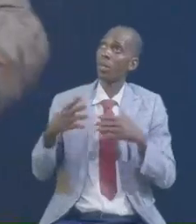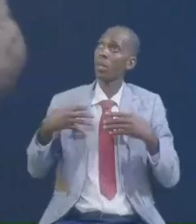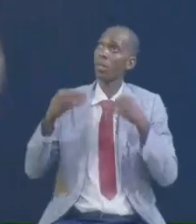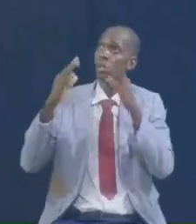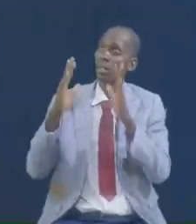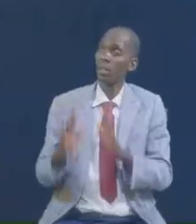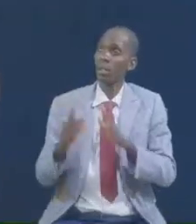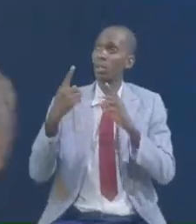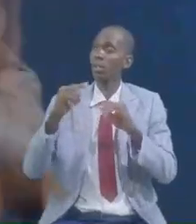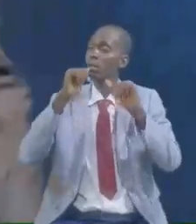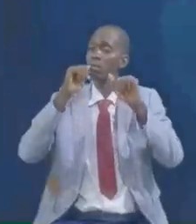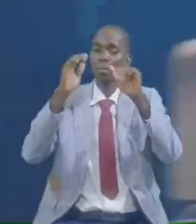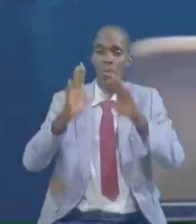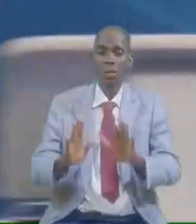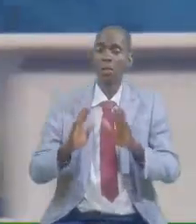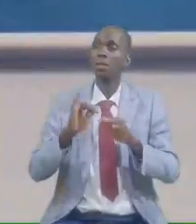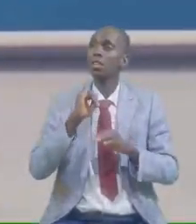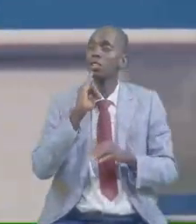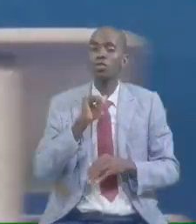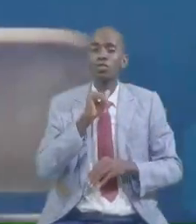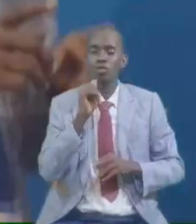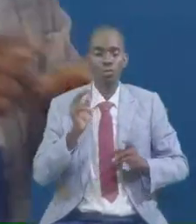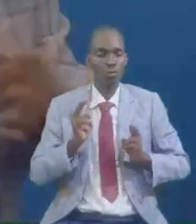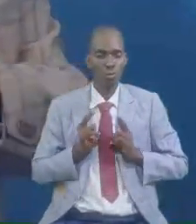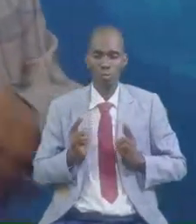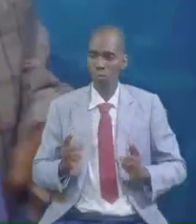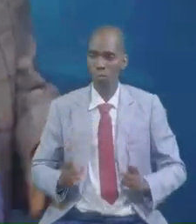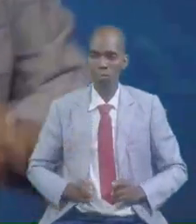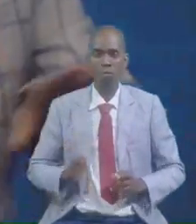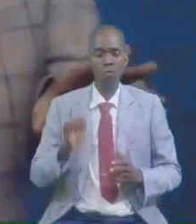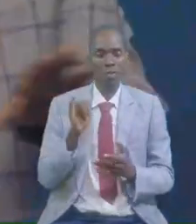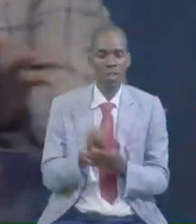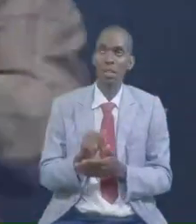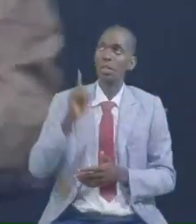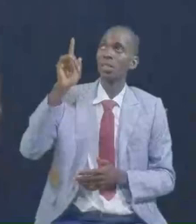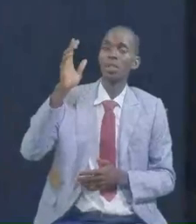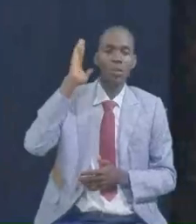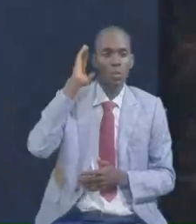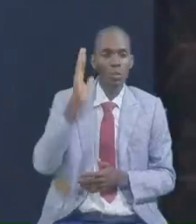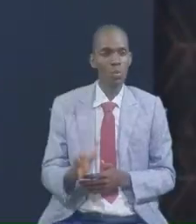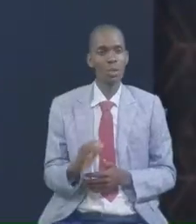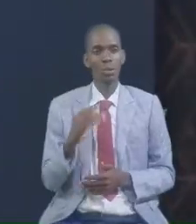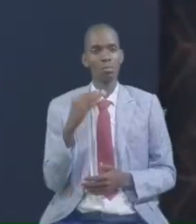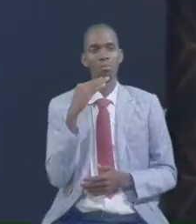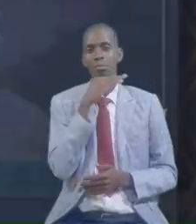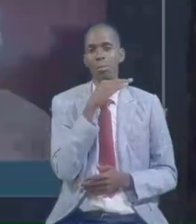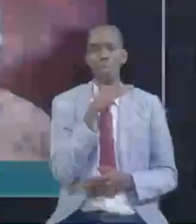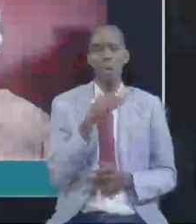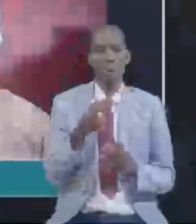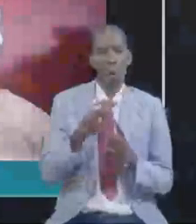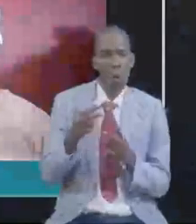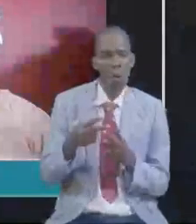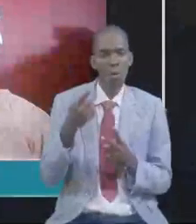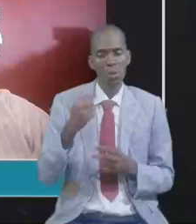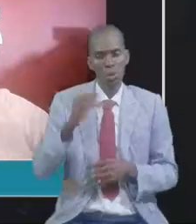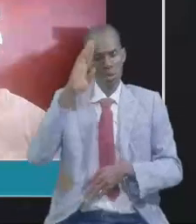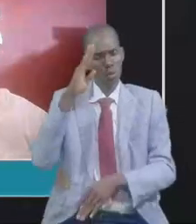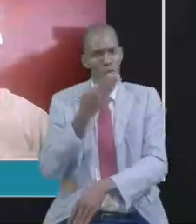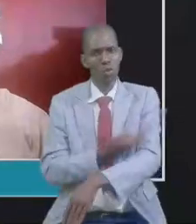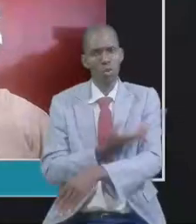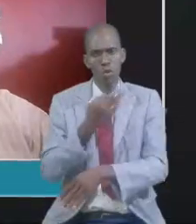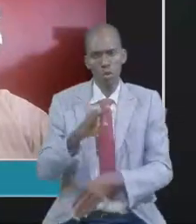guérisseur et celui qui bénit n'est pas un homme pour qu'il mente, n'est point un homme pour mentir, ni fils d'un homme